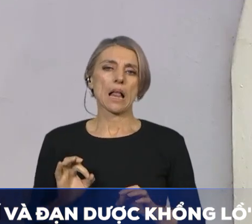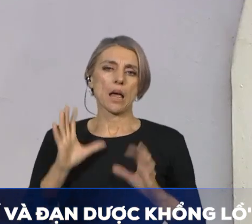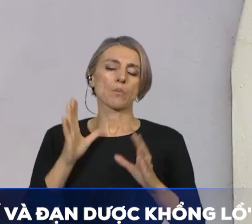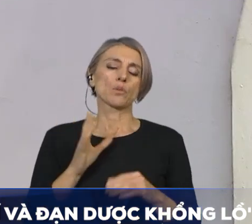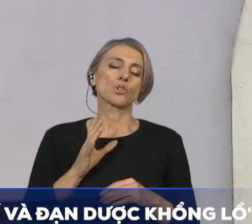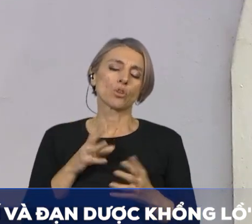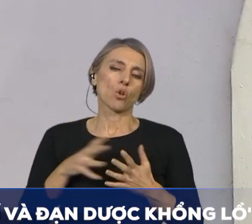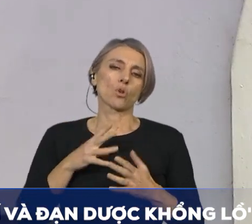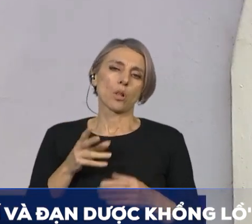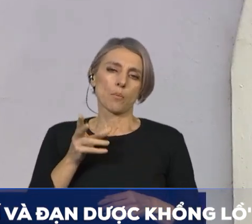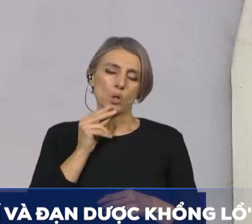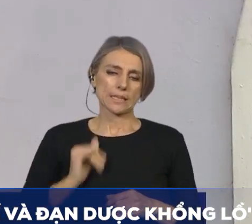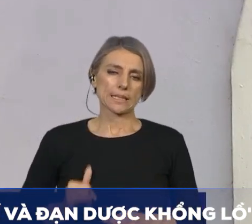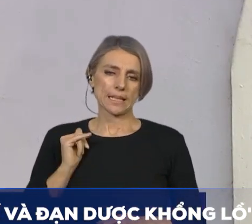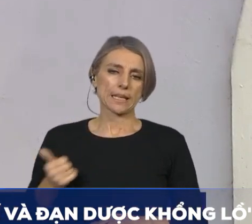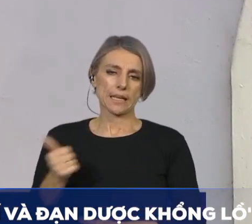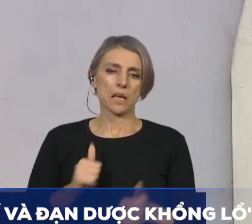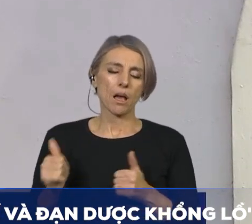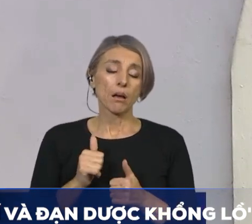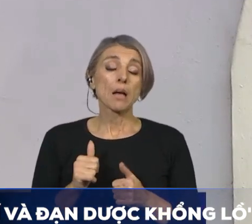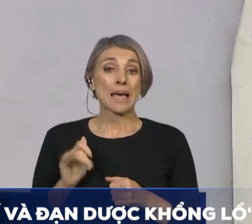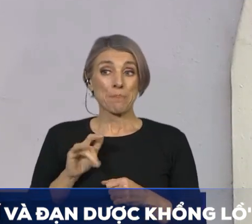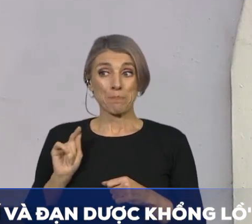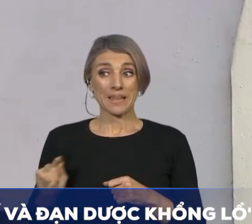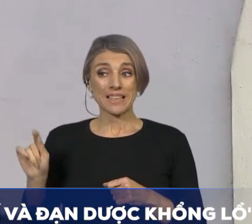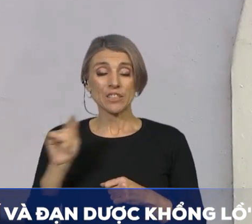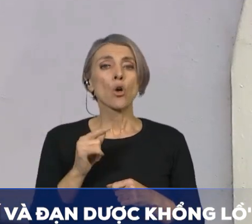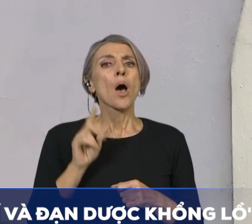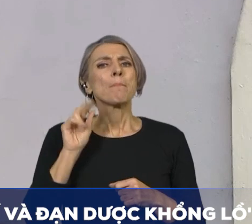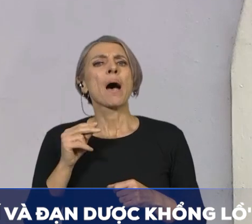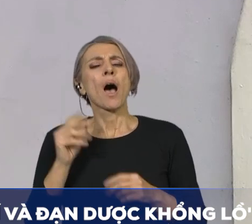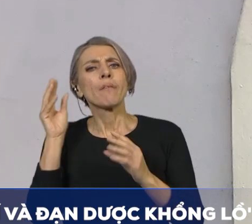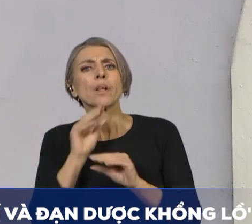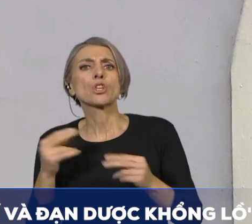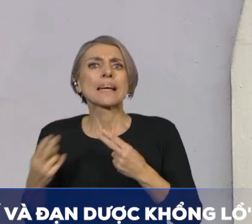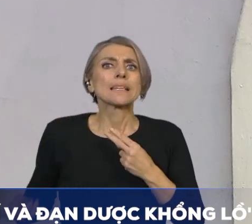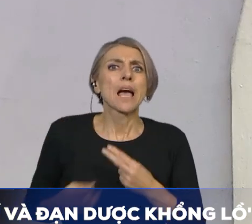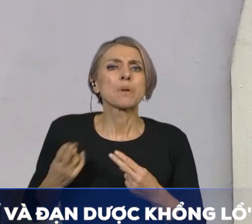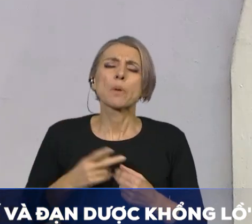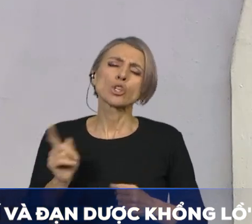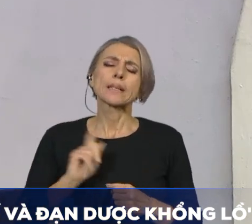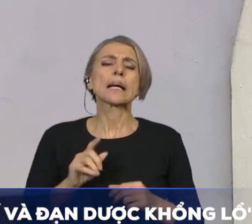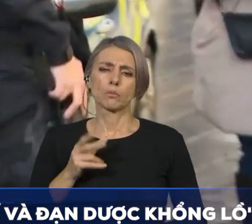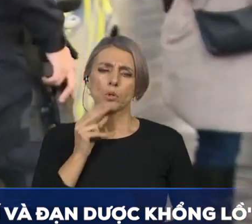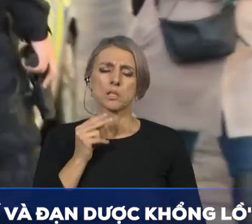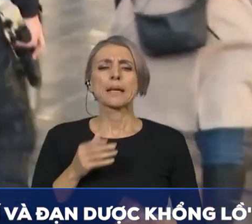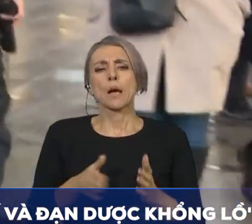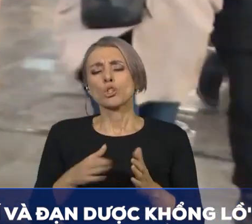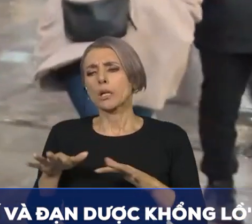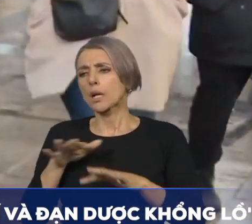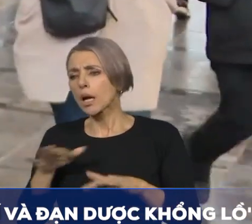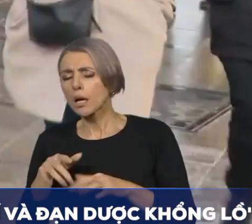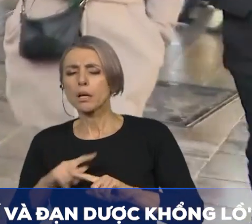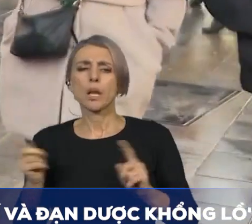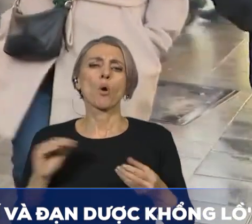Nội vụ Séc Vít Rakosan cũng cho rằng đối tượng sở hữu cả kho vũ khí gồm nhiều loại súng với một lượng đạn lớn. Do đó, nếu